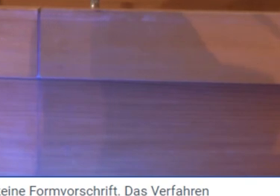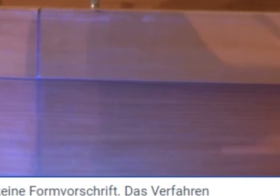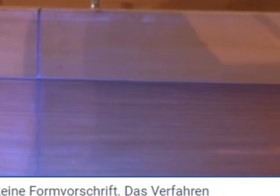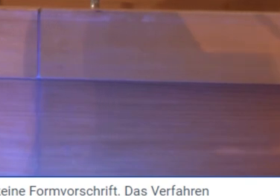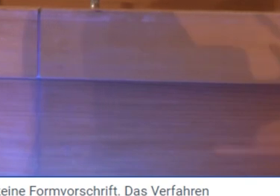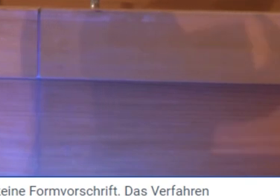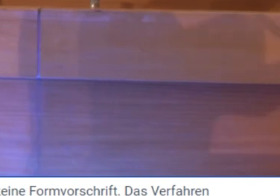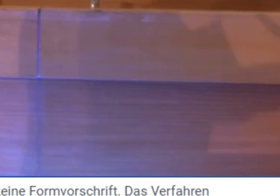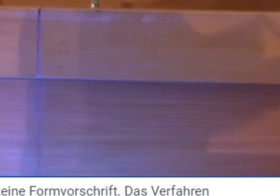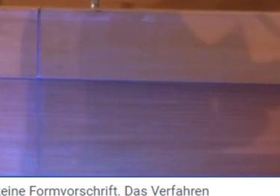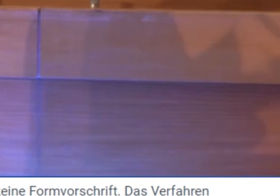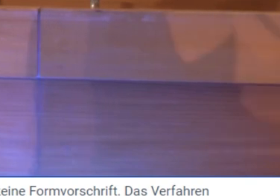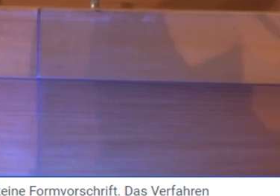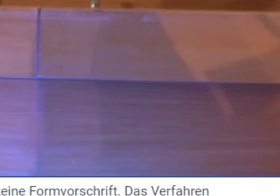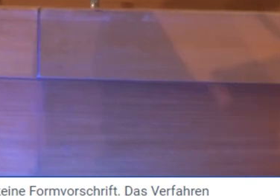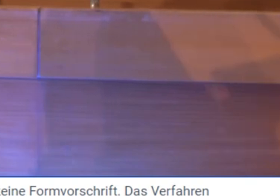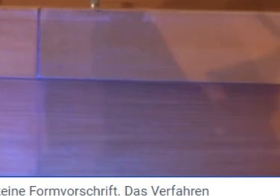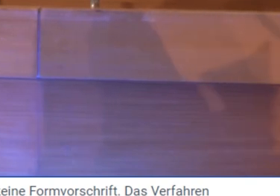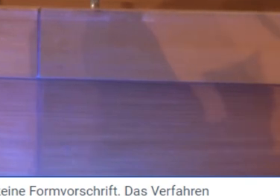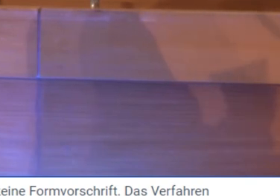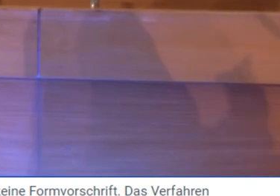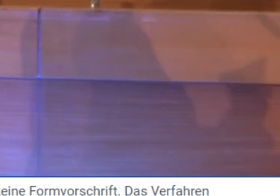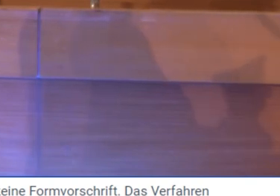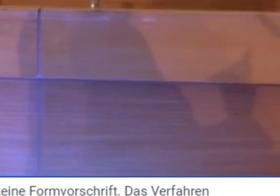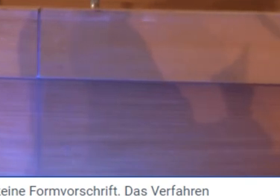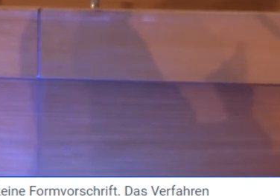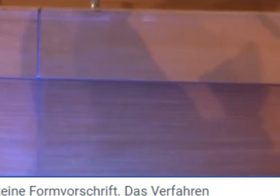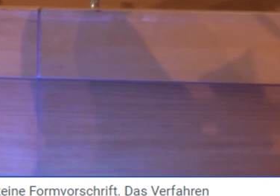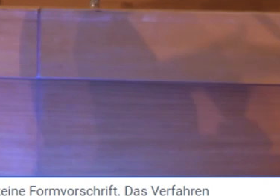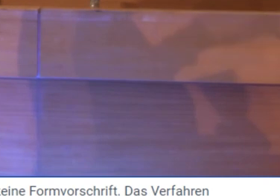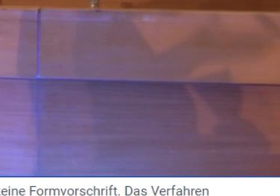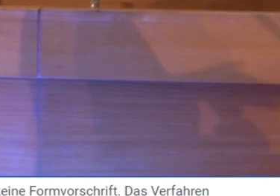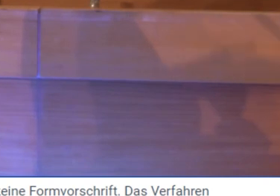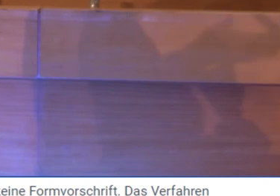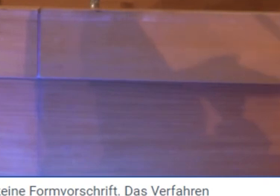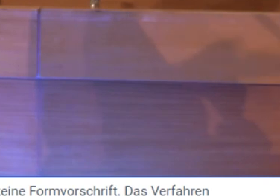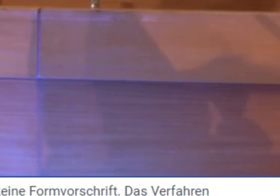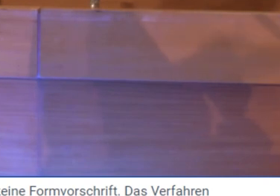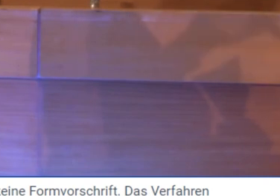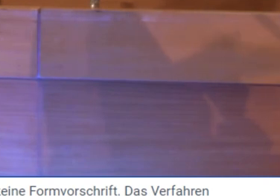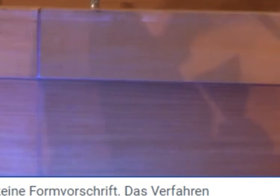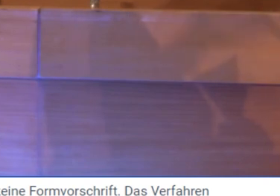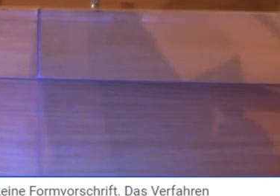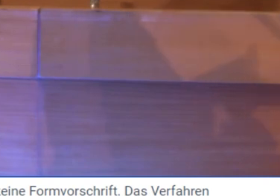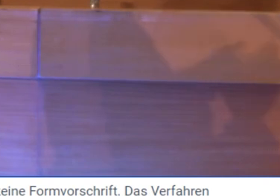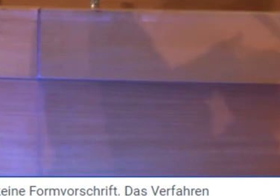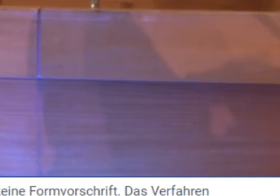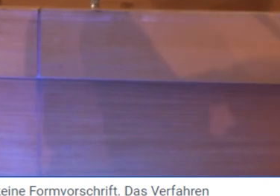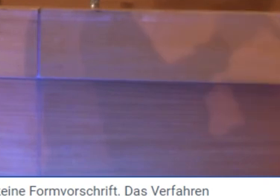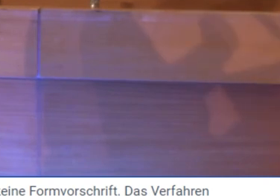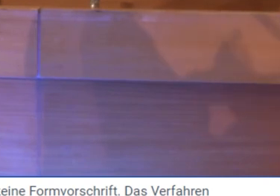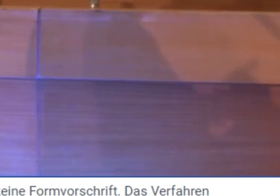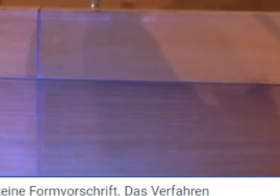genau was willst was wollen sie für welche Art der Hilfe also vielleicht kurz mit zwei drei Sätzen beschreiben